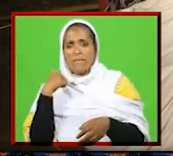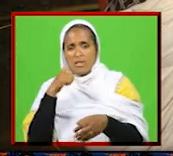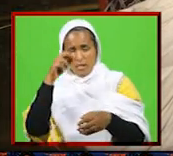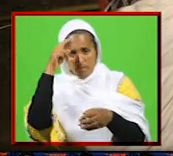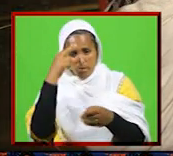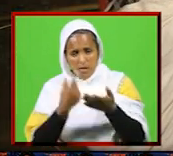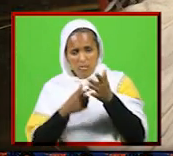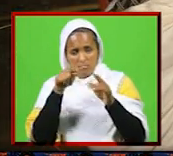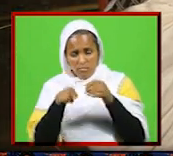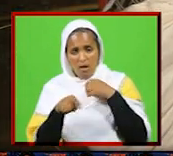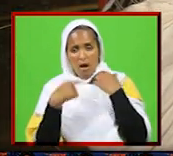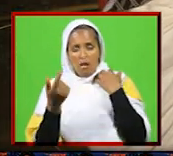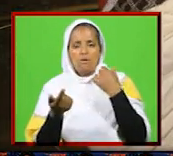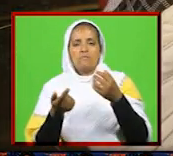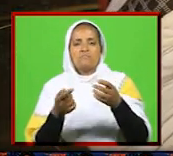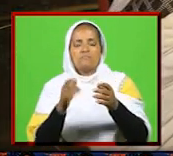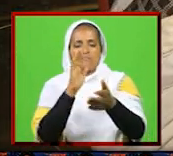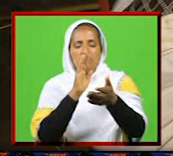ይላል ወአልቦ